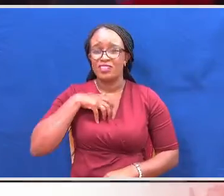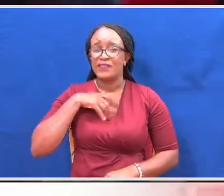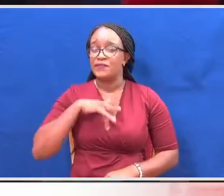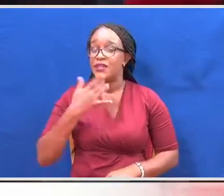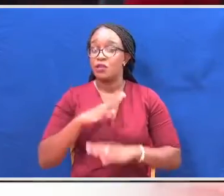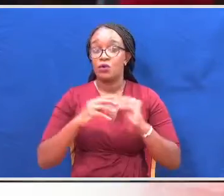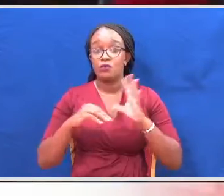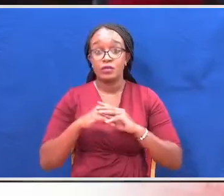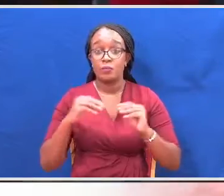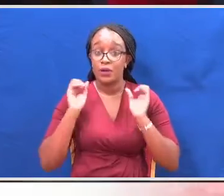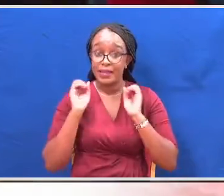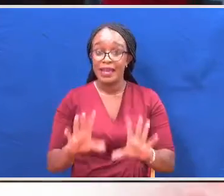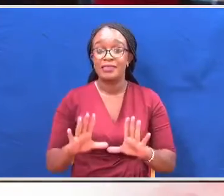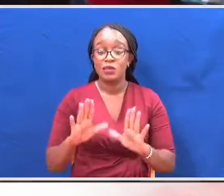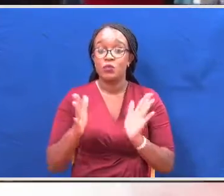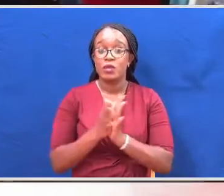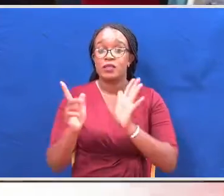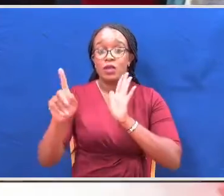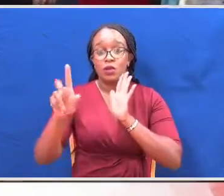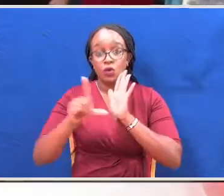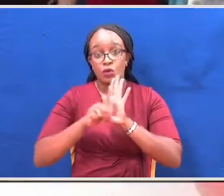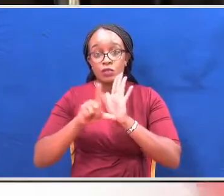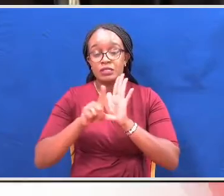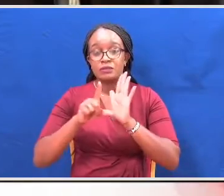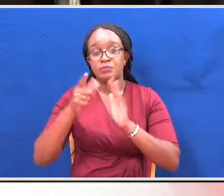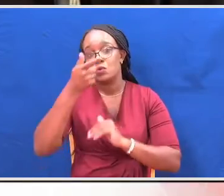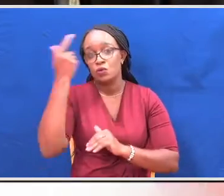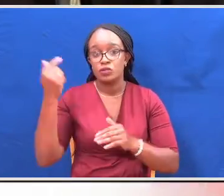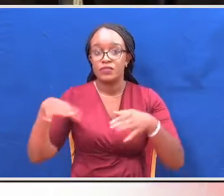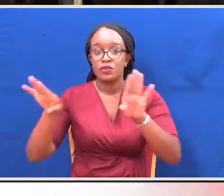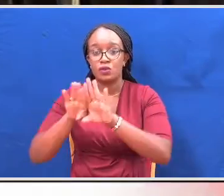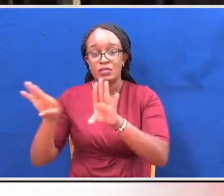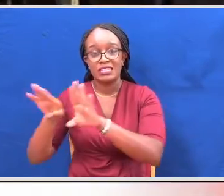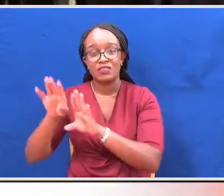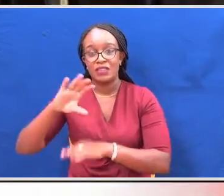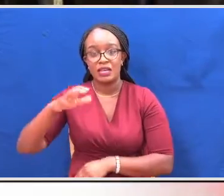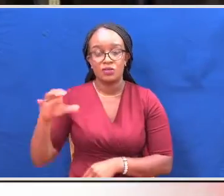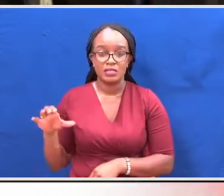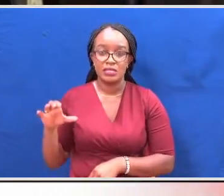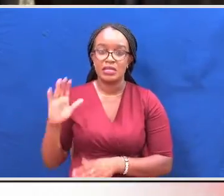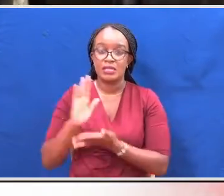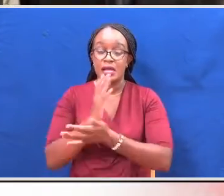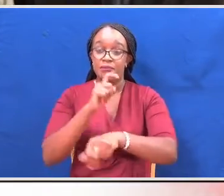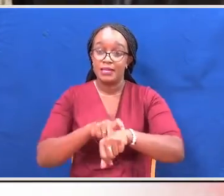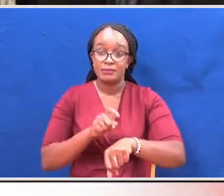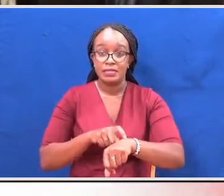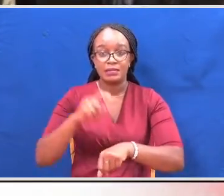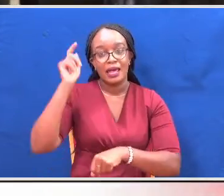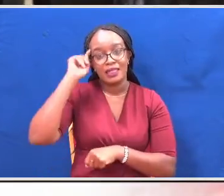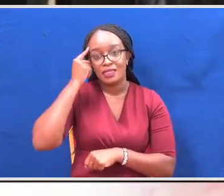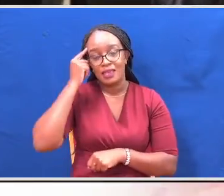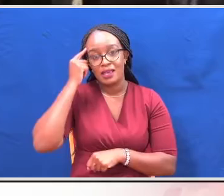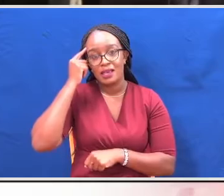Kenyatta kuhusiana na kufungwa kwa kaunti hizo tano. And I think sometimes the government